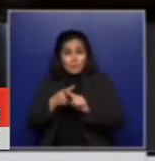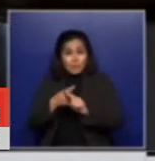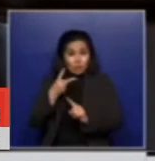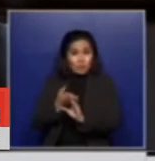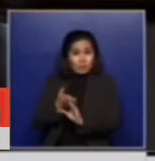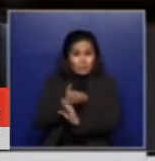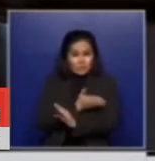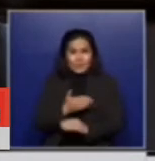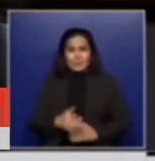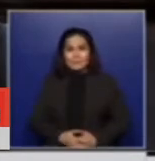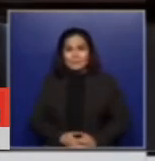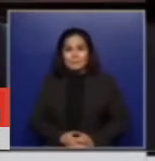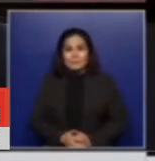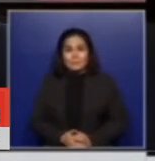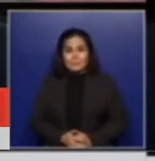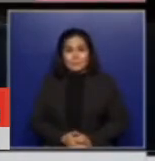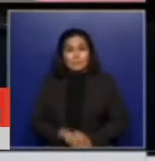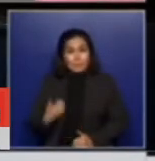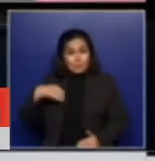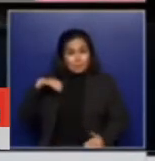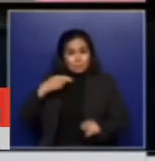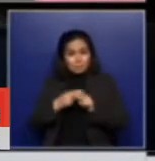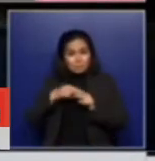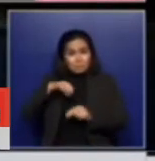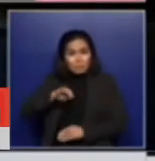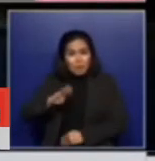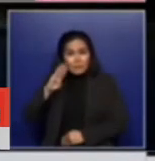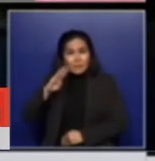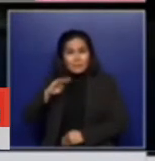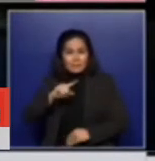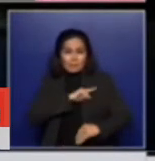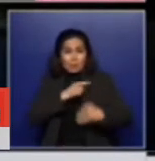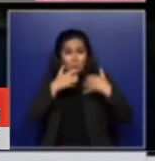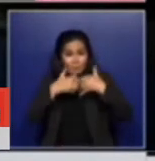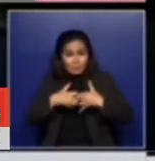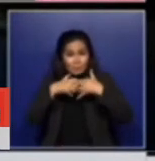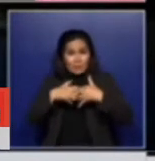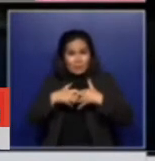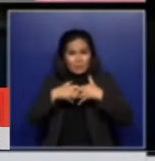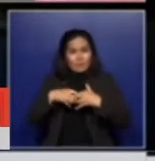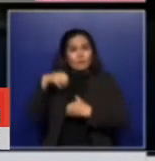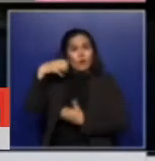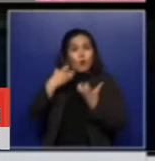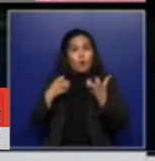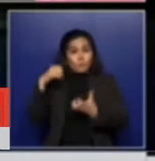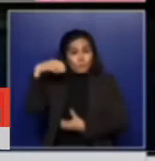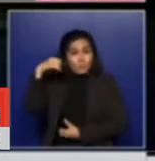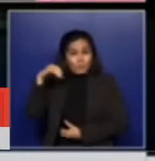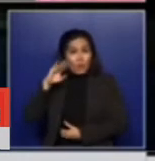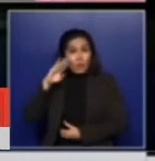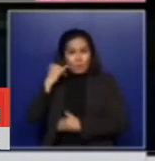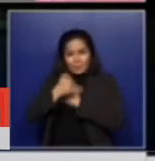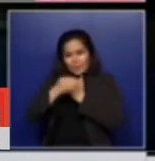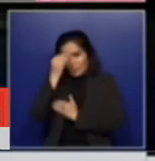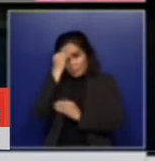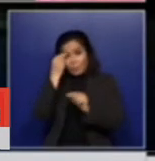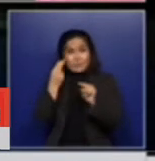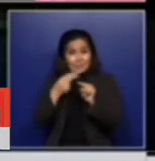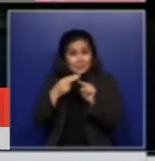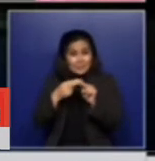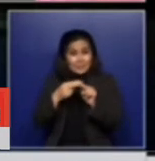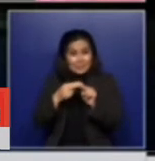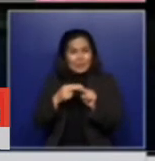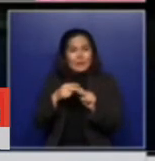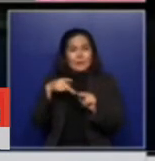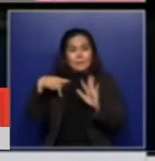ขอท่านประธานเอ่ยชื่อนะครับบริษัทผู้ผลิตเครื่องใช้ไฟฟ้ารายใหญ่ของประเทศญี่ปุ่นครับชื่อ Panasonic เนี่ยเขาประก